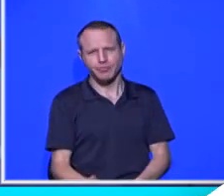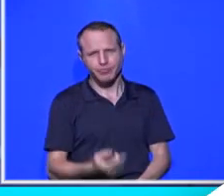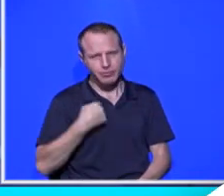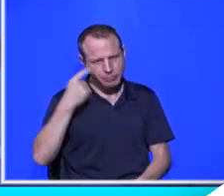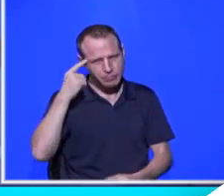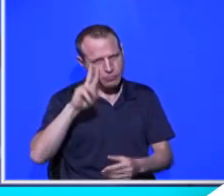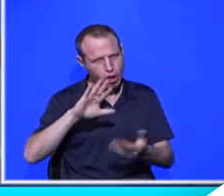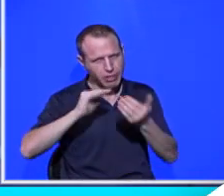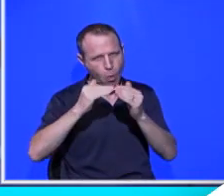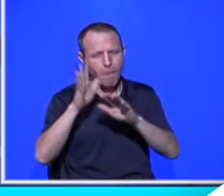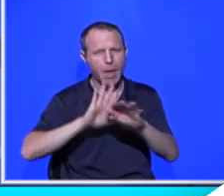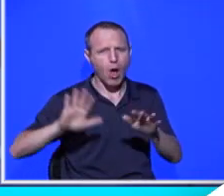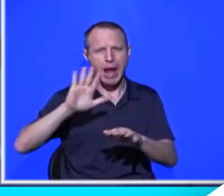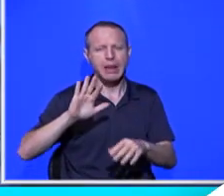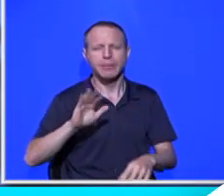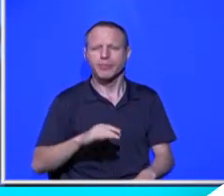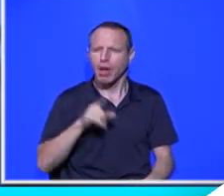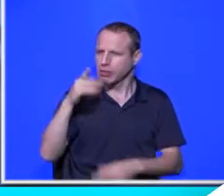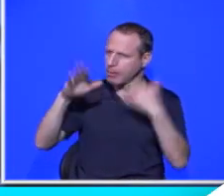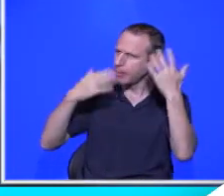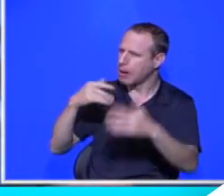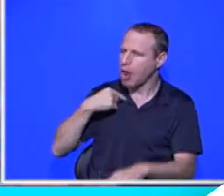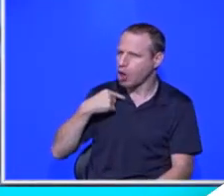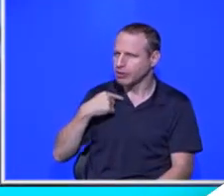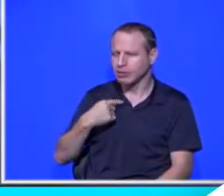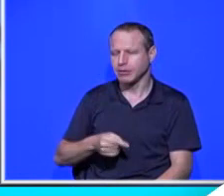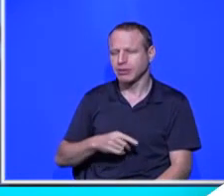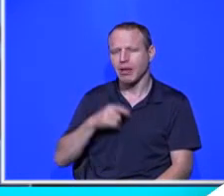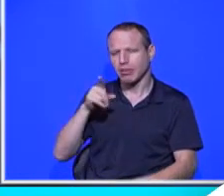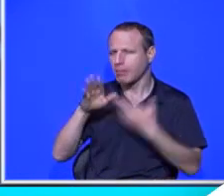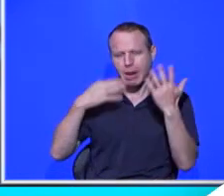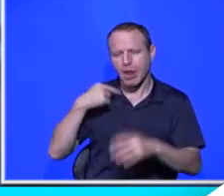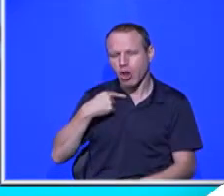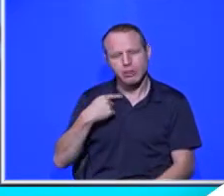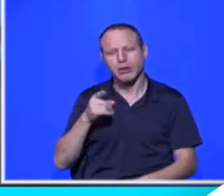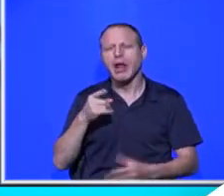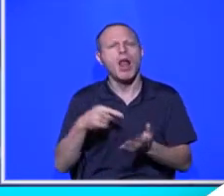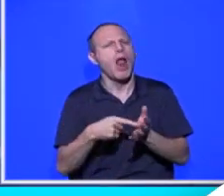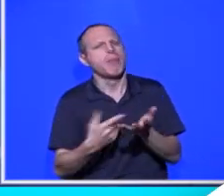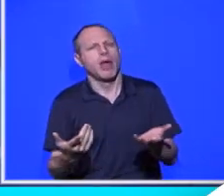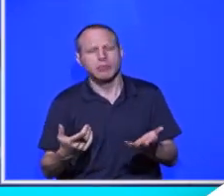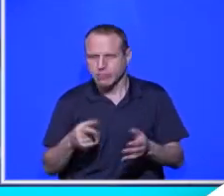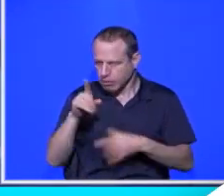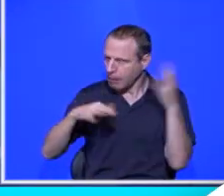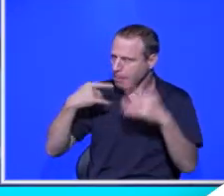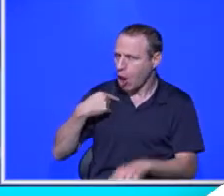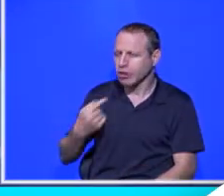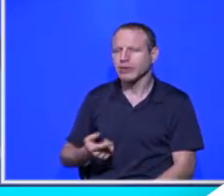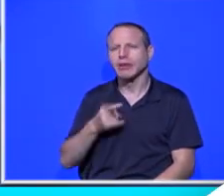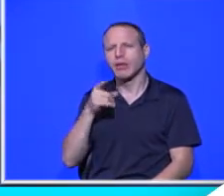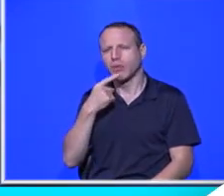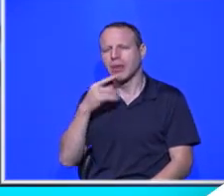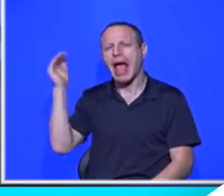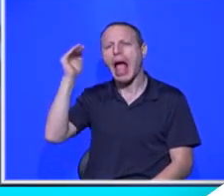שם תיאום מאחורי הקלעים. נו, אז אתה מבלבל אותי, יוסי. אריה דרעי. אז אתה מבלבל אותי, לא, אז אתה מבלבל אותי, כי אתה מבלבל אותי, אתה אומר לי, הנה קם בני